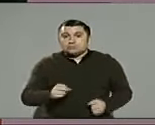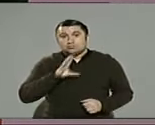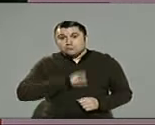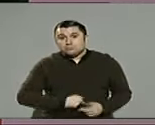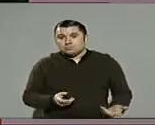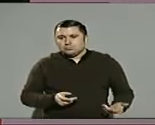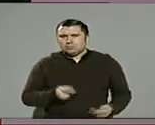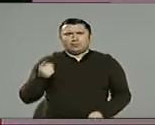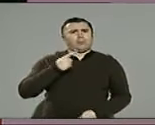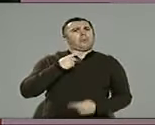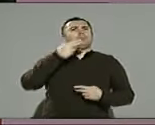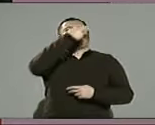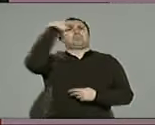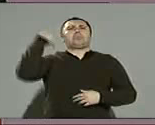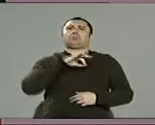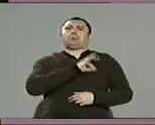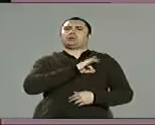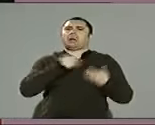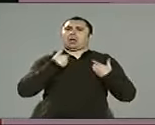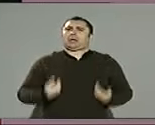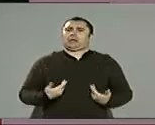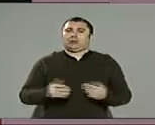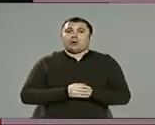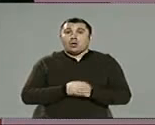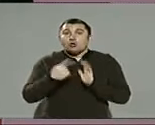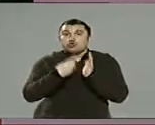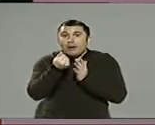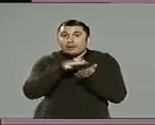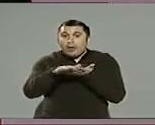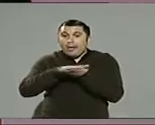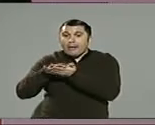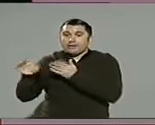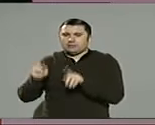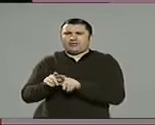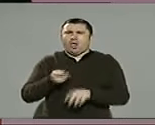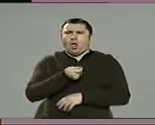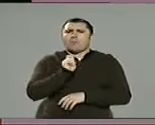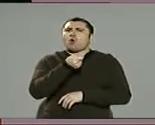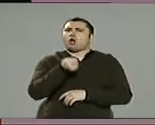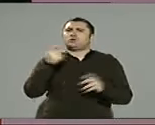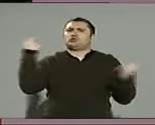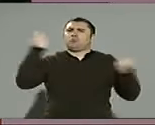nennen, Steuergelder dafür ausgeben, dass sie ihre mörderischen Parolen unter das Volk bringen dürfen.